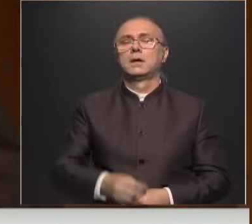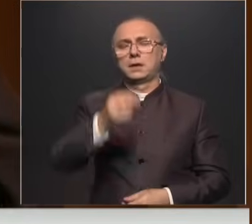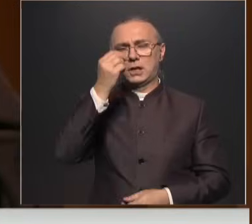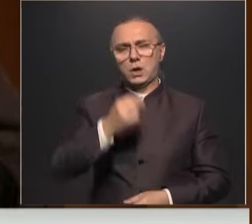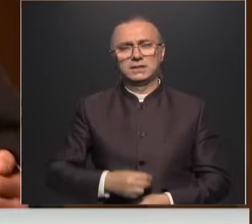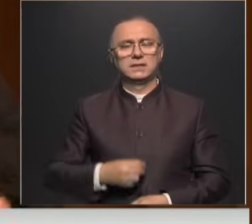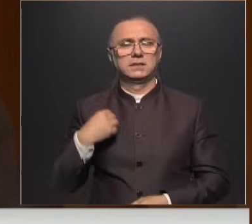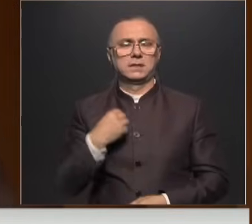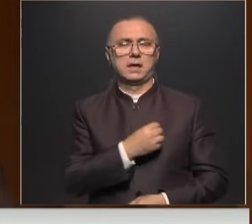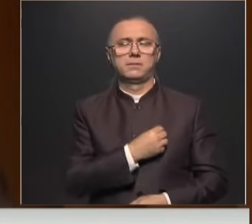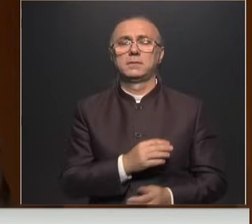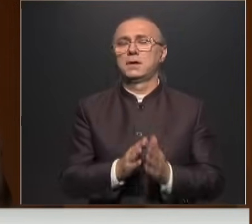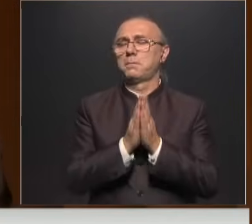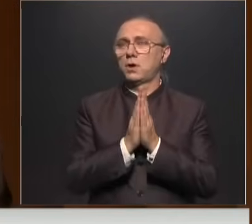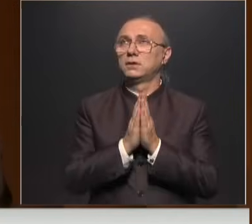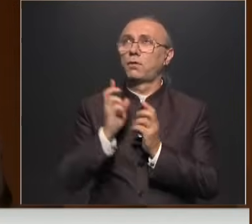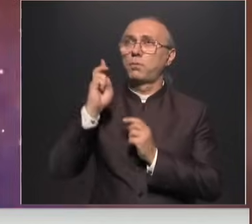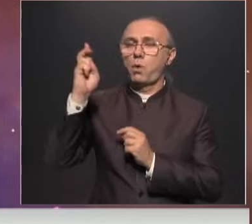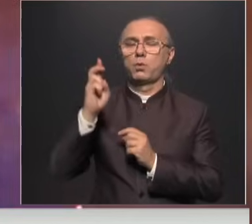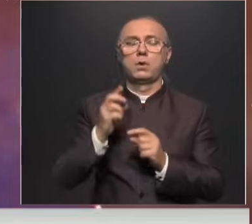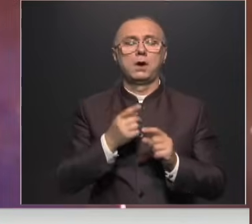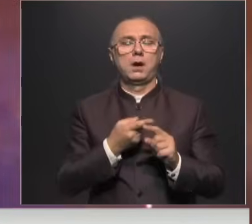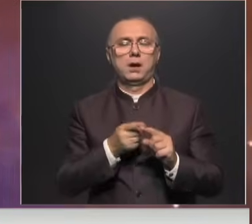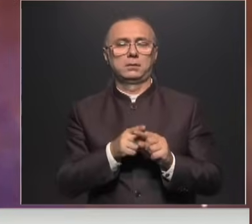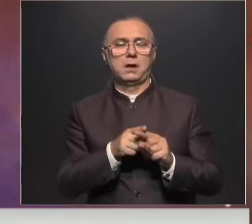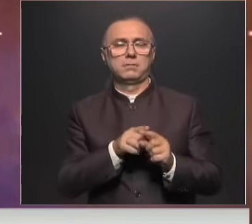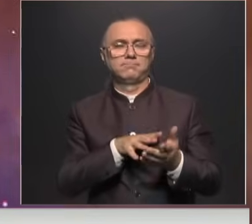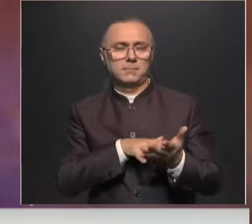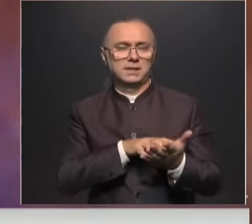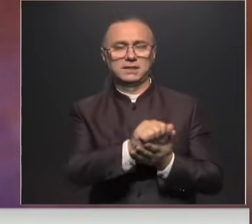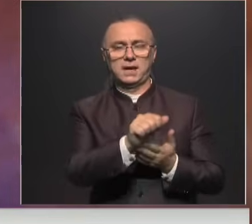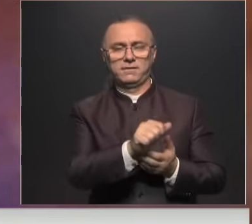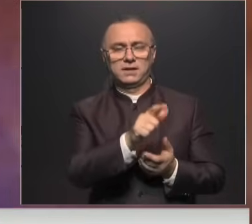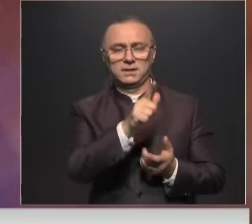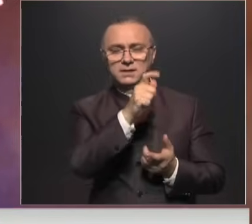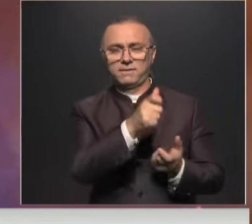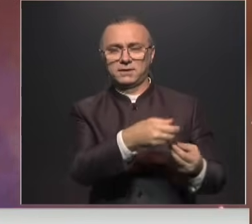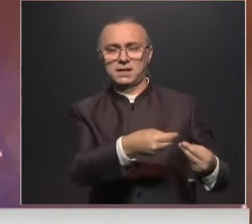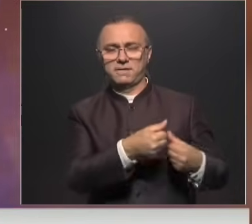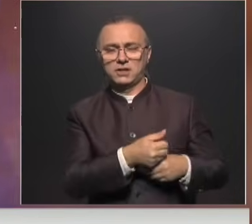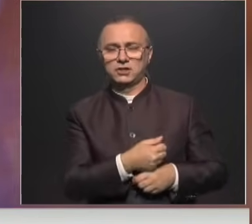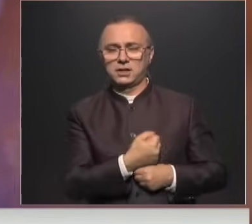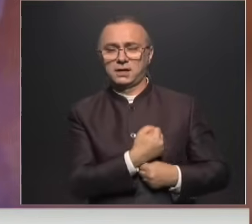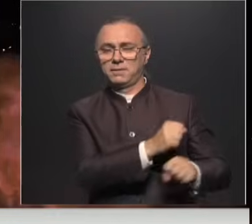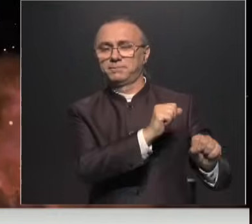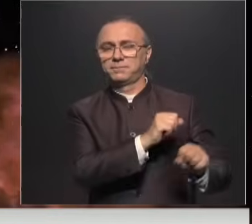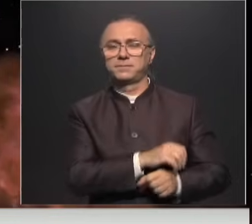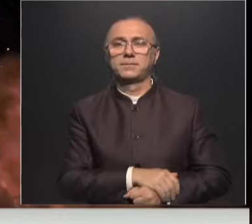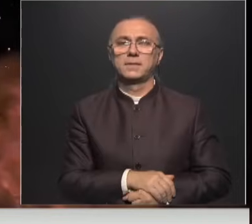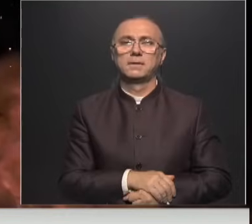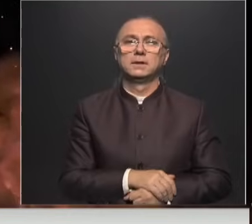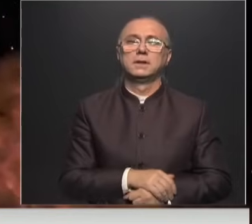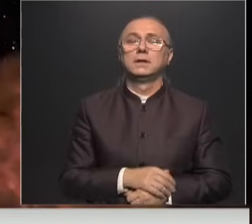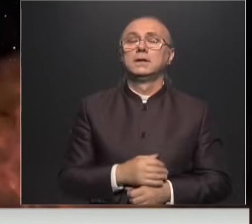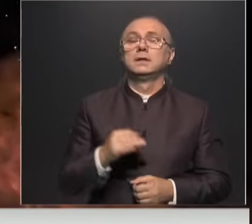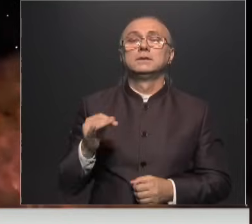Богу рассеивали дьявольское наваждение. Теперь, когда все с восхищением смотрят в сторону космоса, те